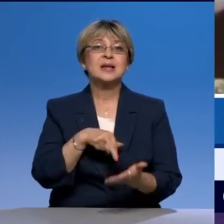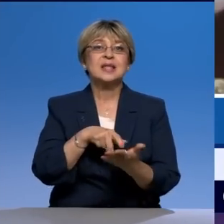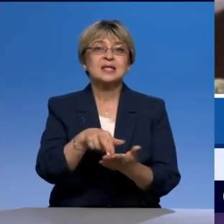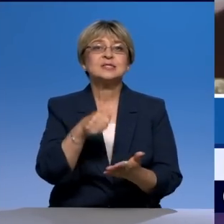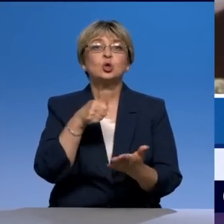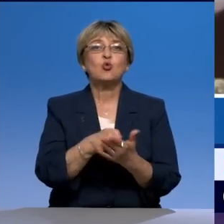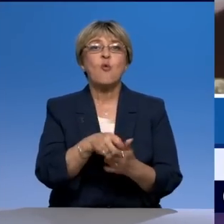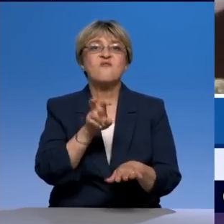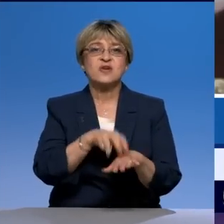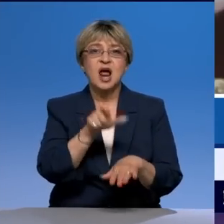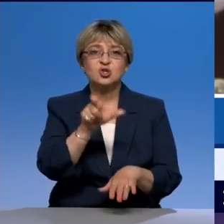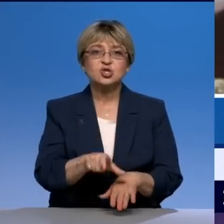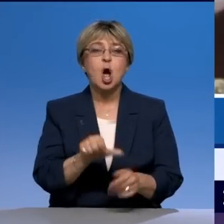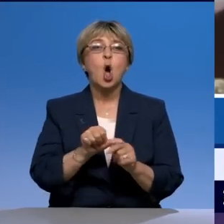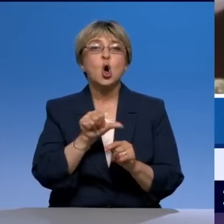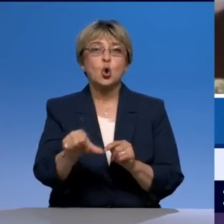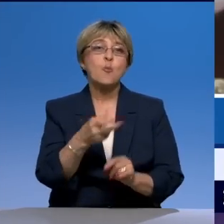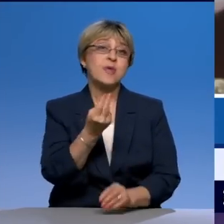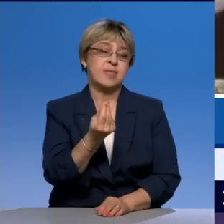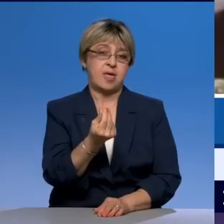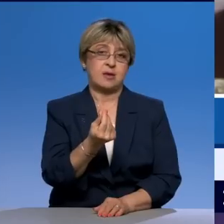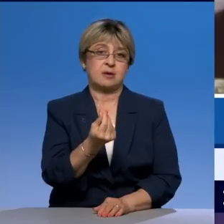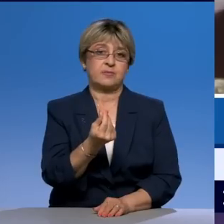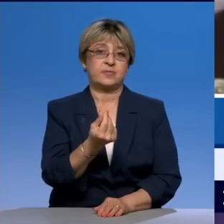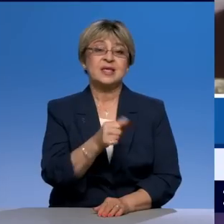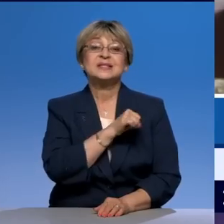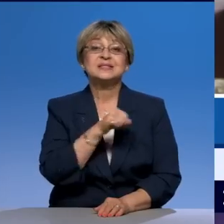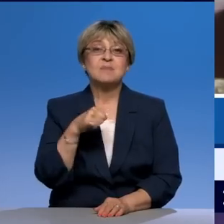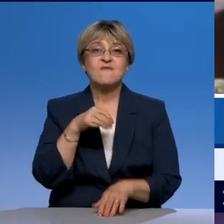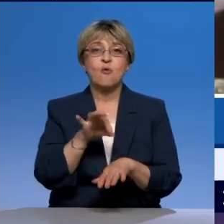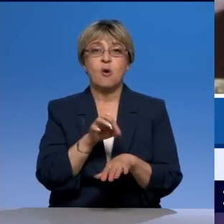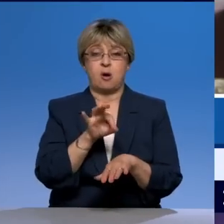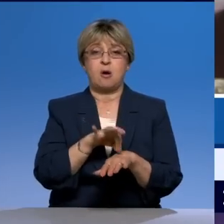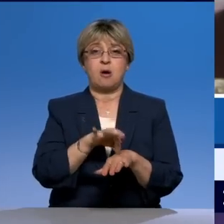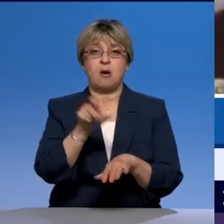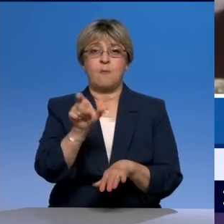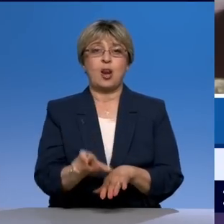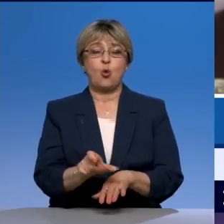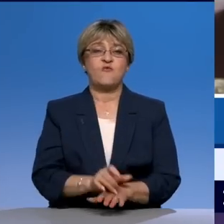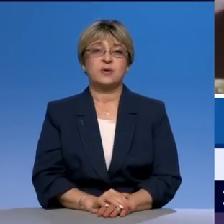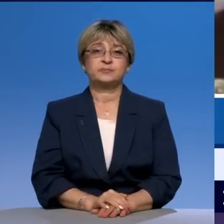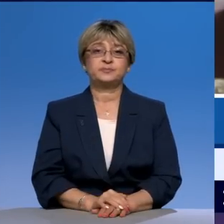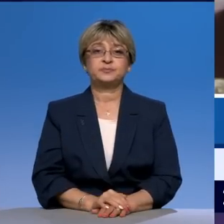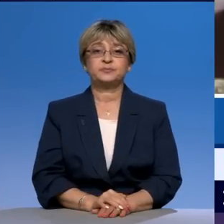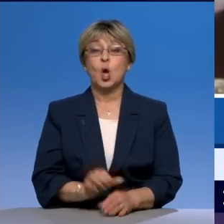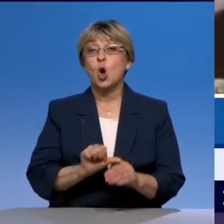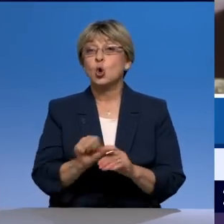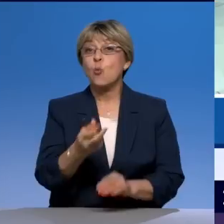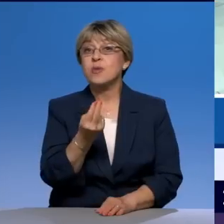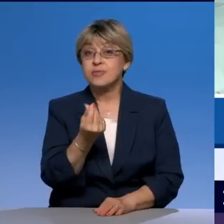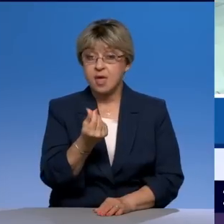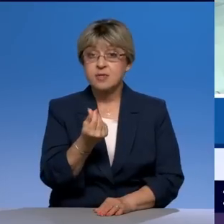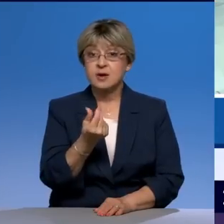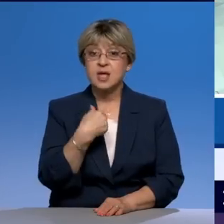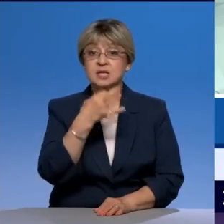для этого нужно, кроме денег сегодня? Кроме денег и зачастую у самого пациента в кармане. Кроме денег, я, наверное, скажу